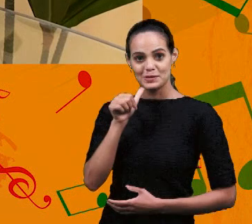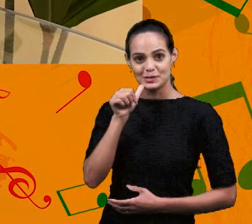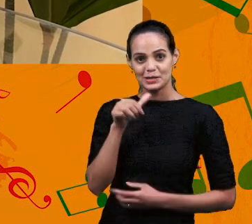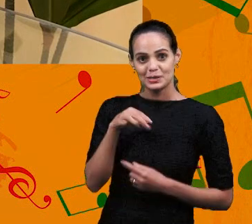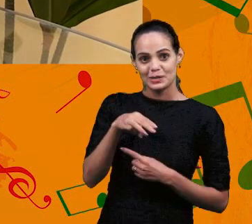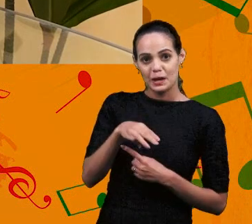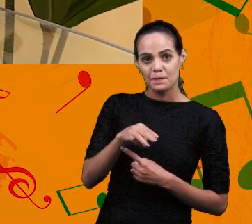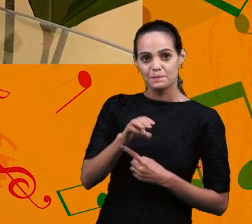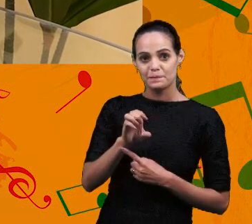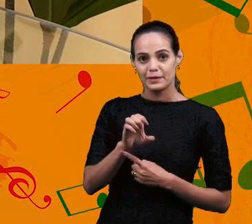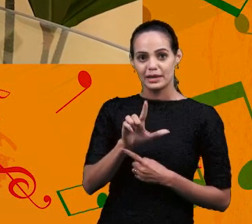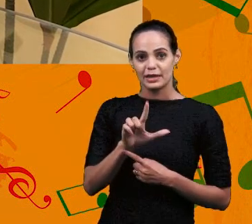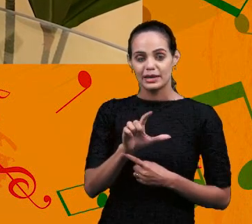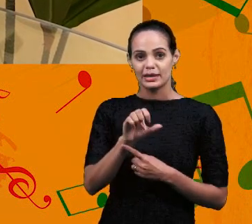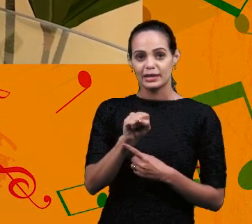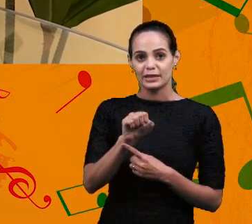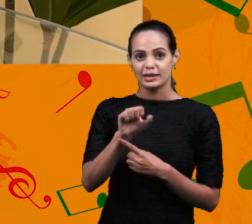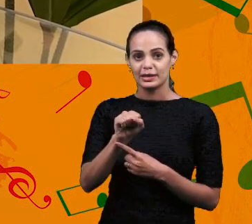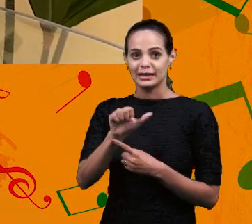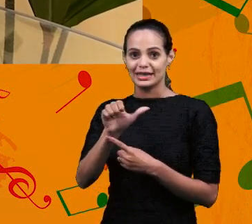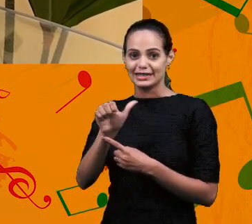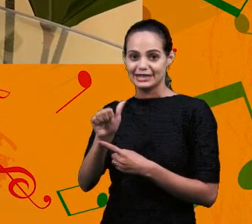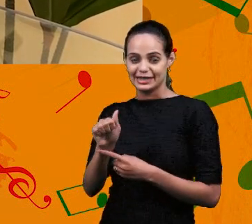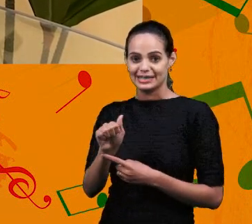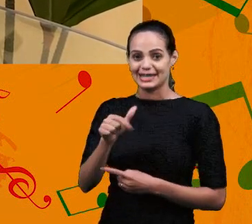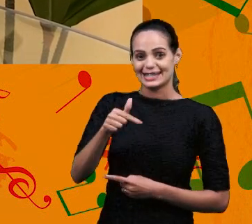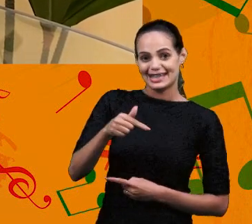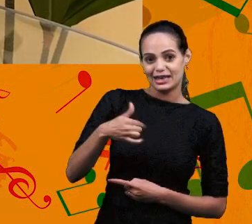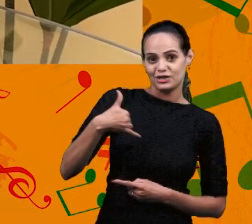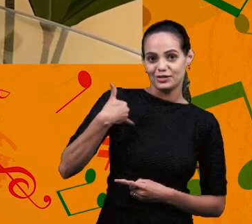Melissa a 7 ans, de Toronto, Canada.